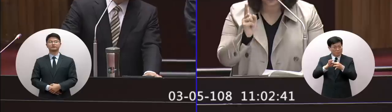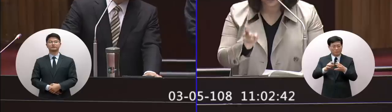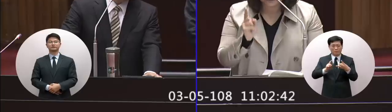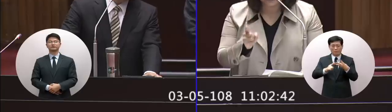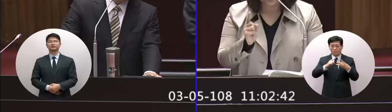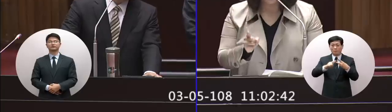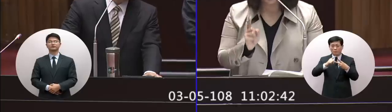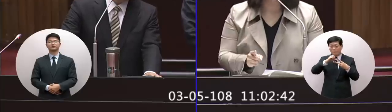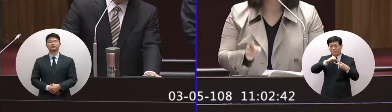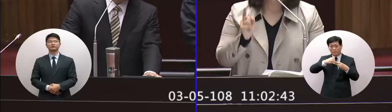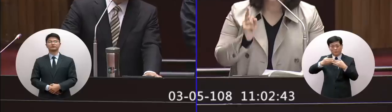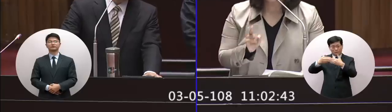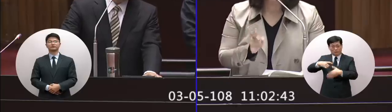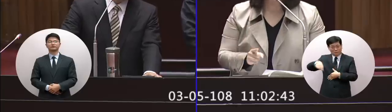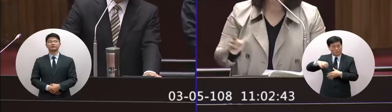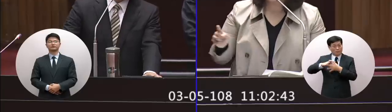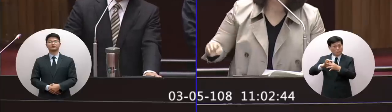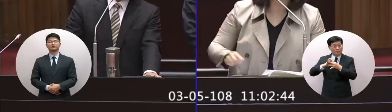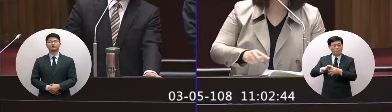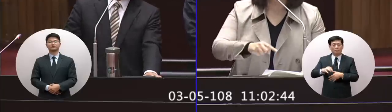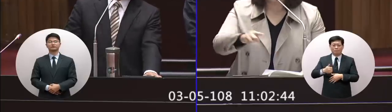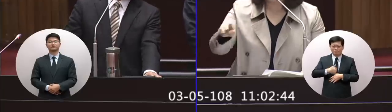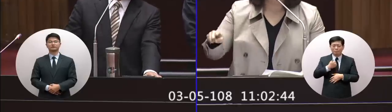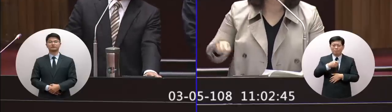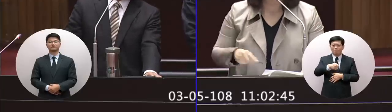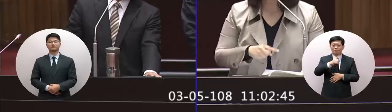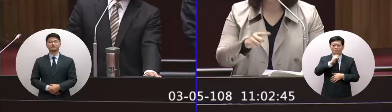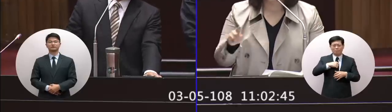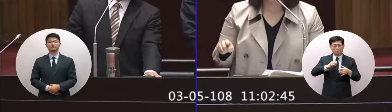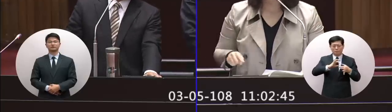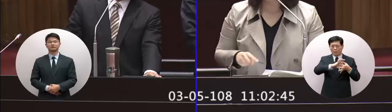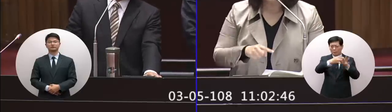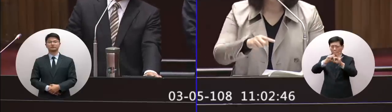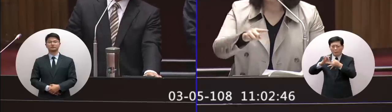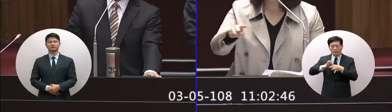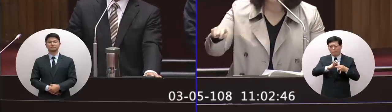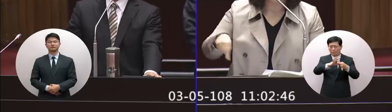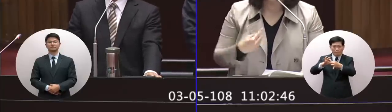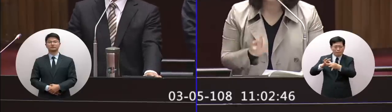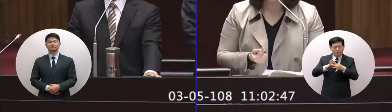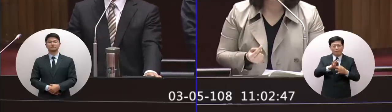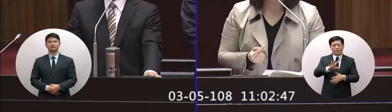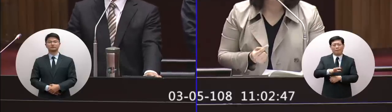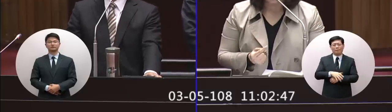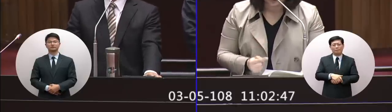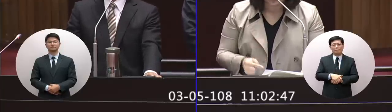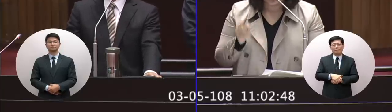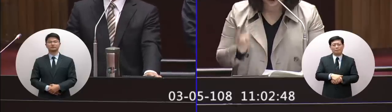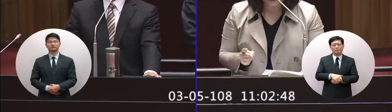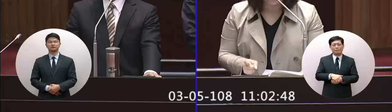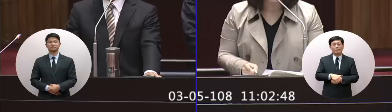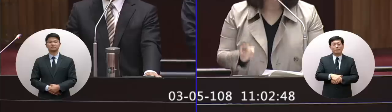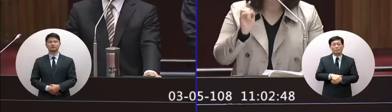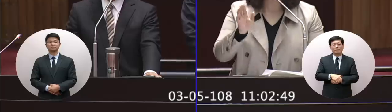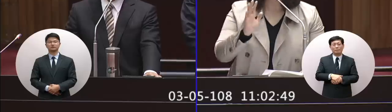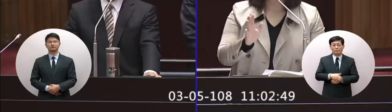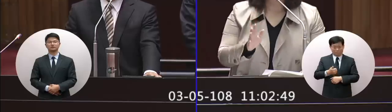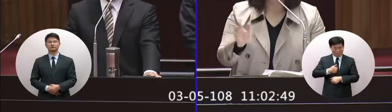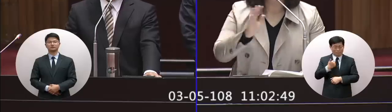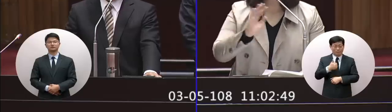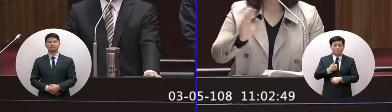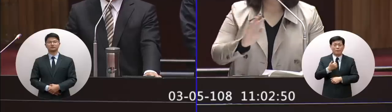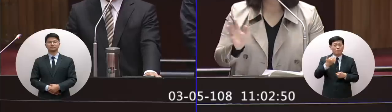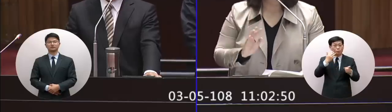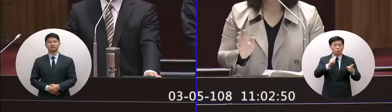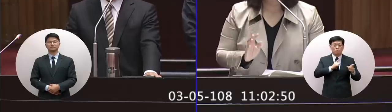是两岸关系也好，说真的，这个都是环环相扣、互相连接的东西哦。所以说真